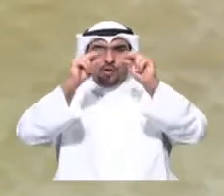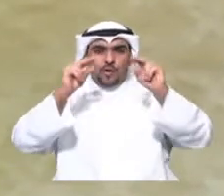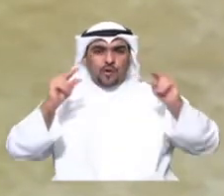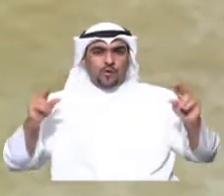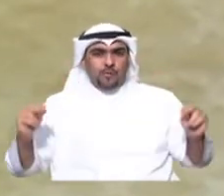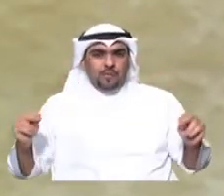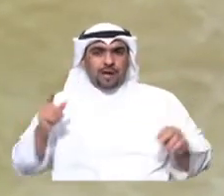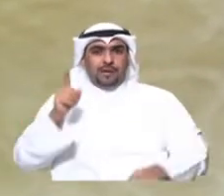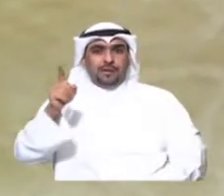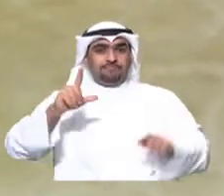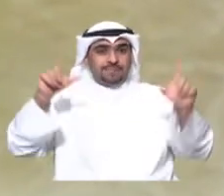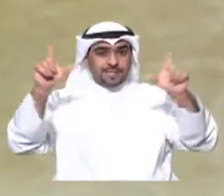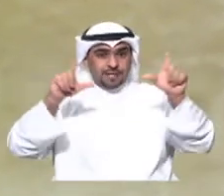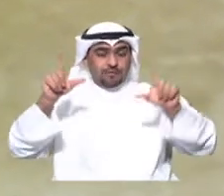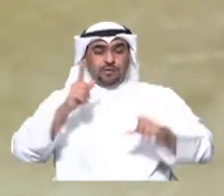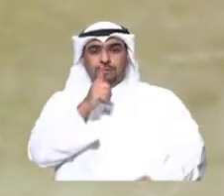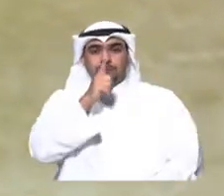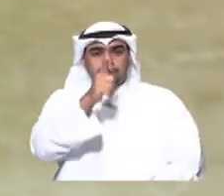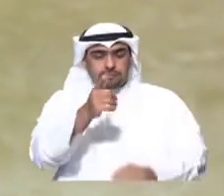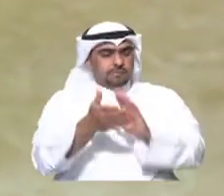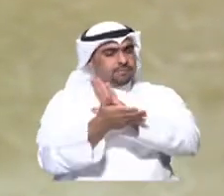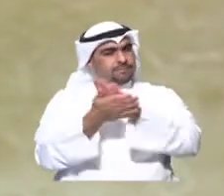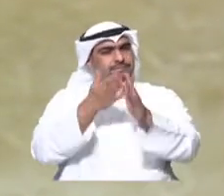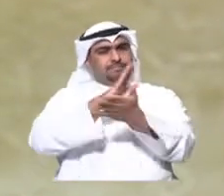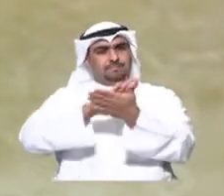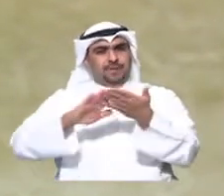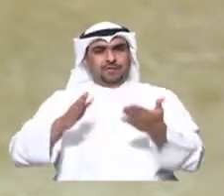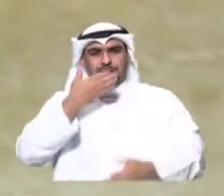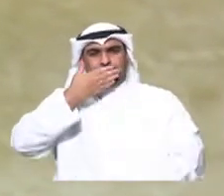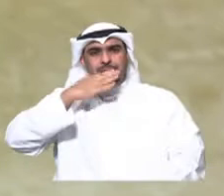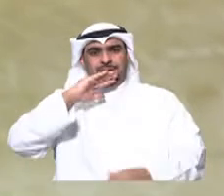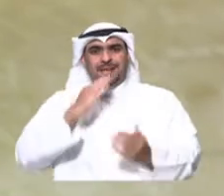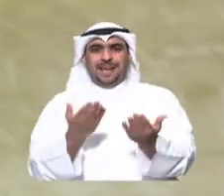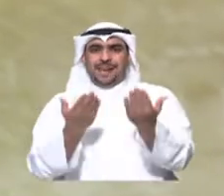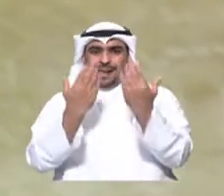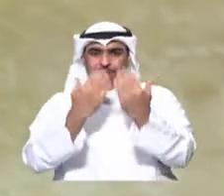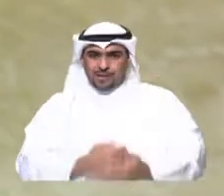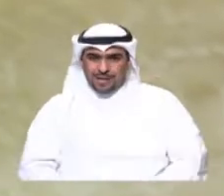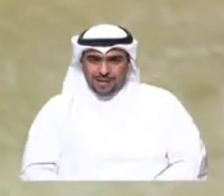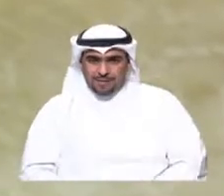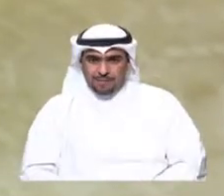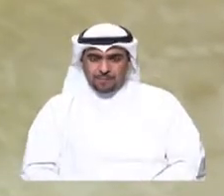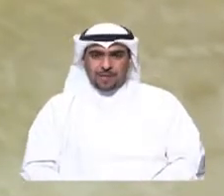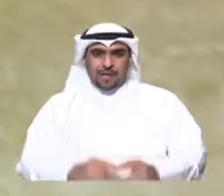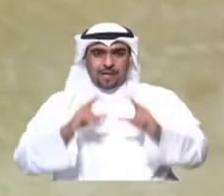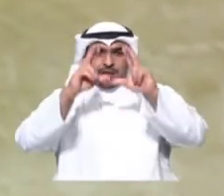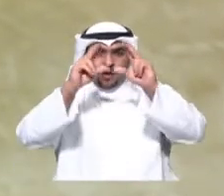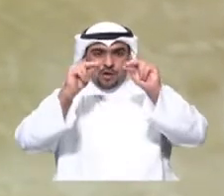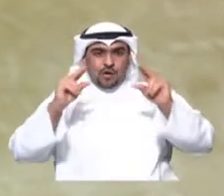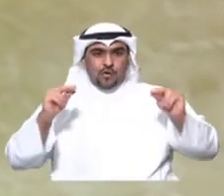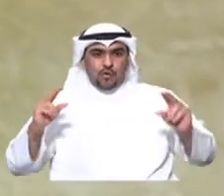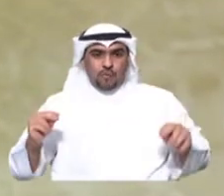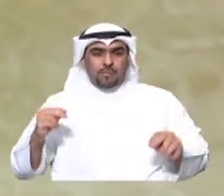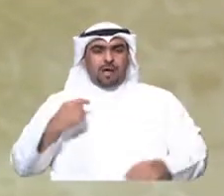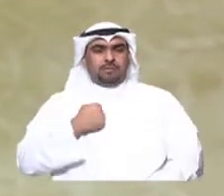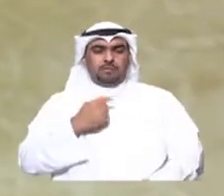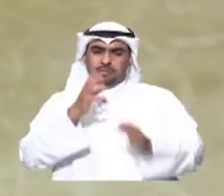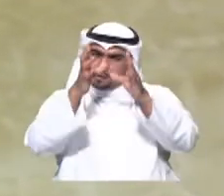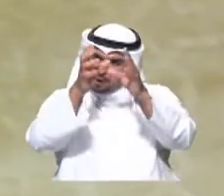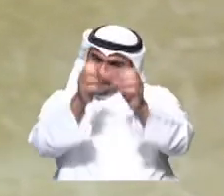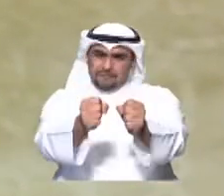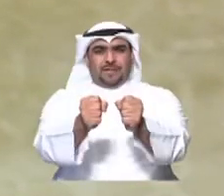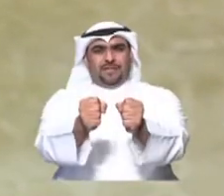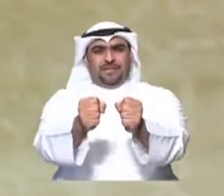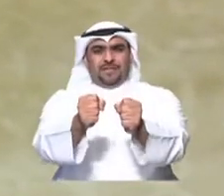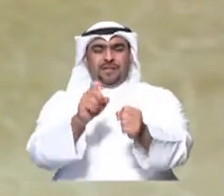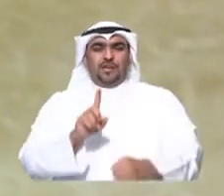نقطتين هامتين، وهما المتعلقة بأن لا يكون لبنان منصة لأي عدوان لفظي أو فعلي، أو أن